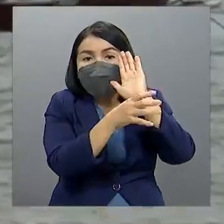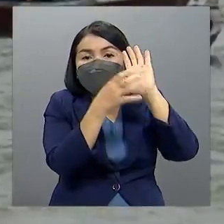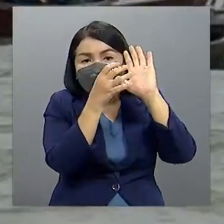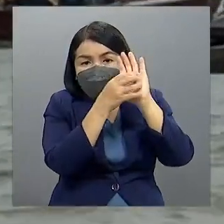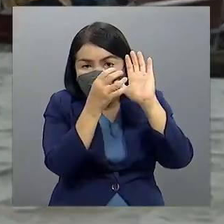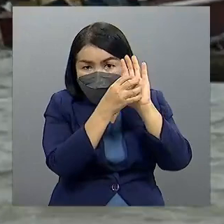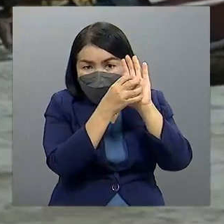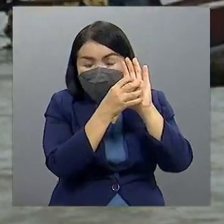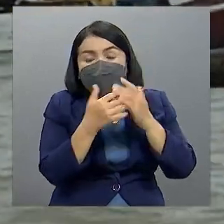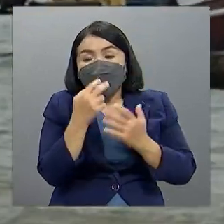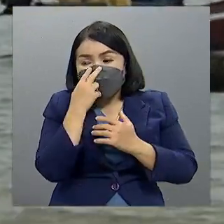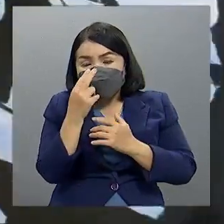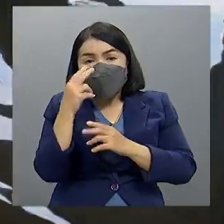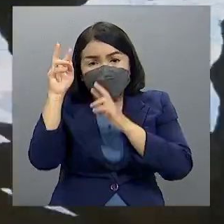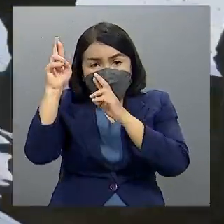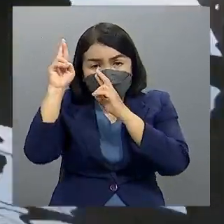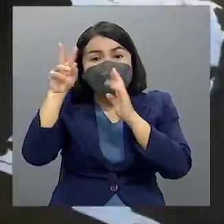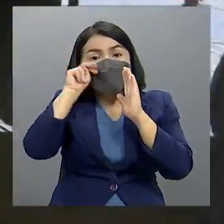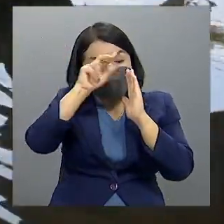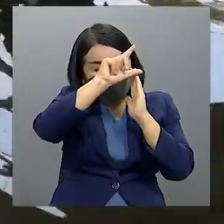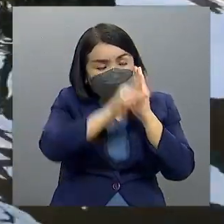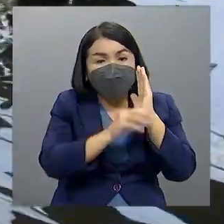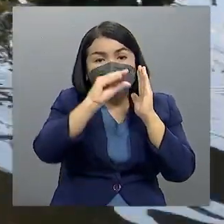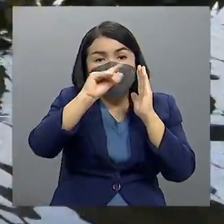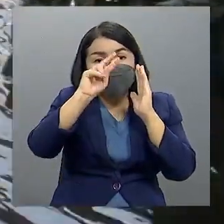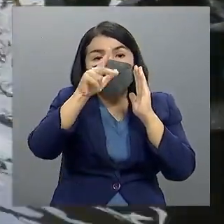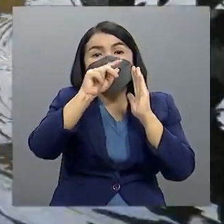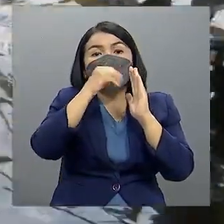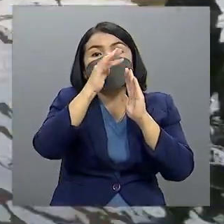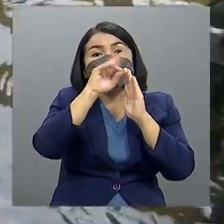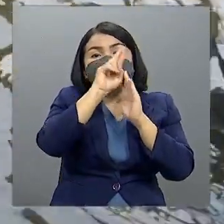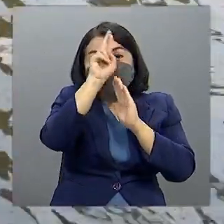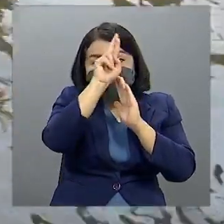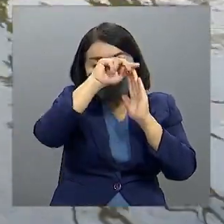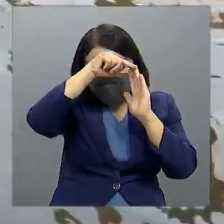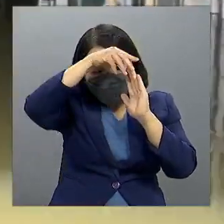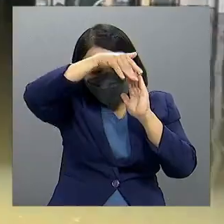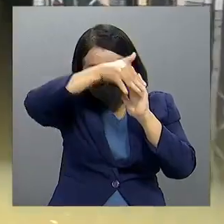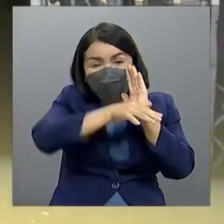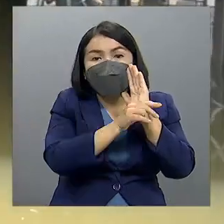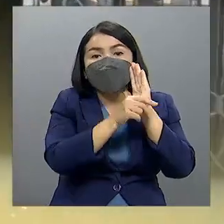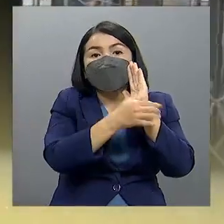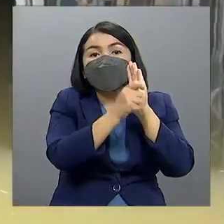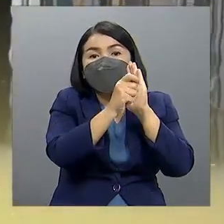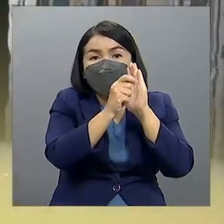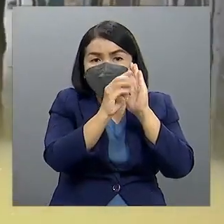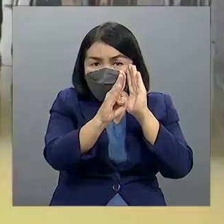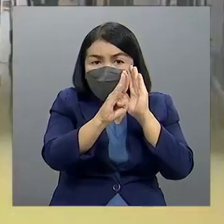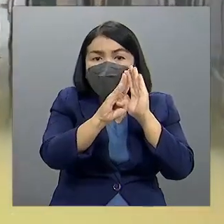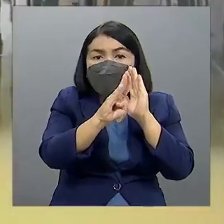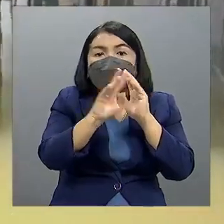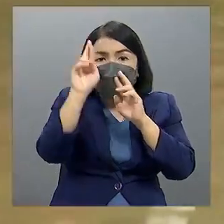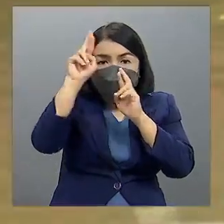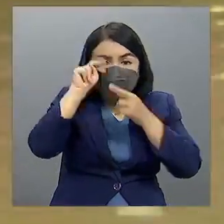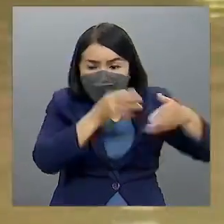เฝ้าระวังแม่น้ำโขงบริเวณจังหวัดเชียงรายจนถึงจังหวัดอุบลราชธานีที่มีแนวโน้มเปลี่ยนแปลงเพิ่มสูงขึ้นค่ะ